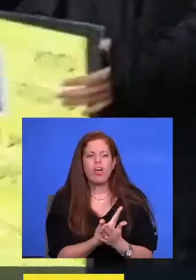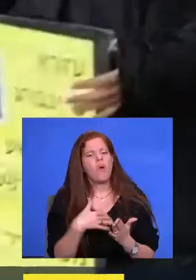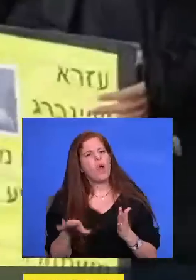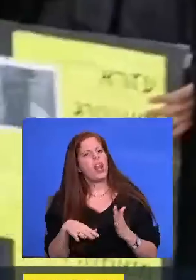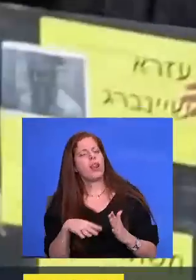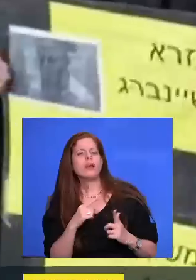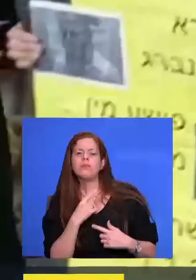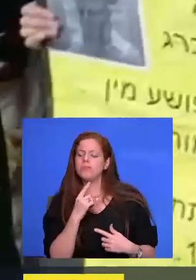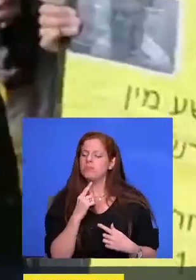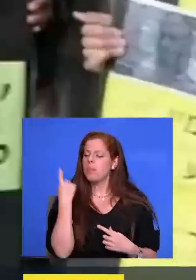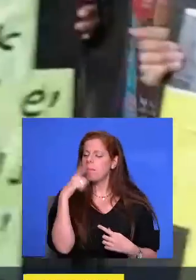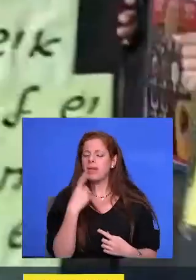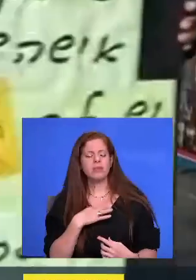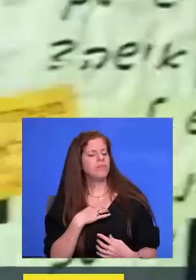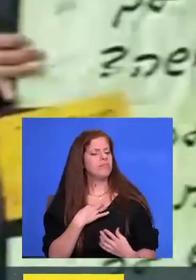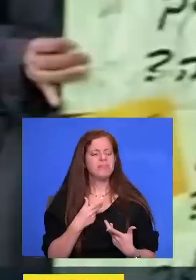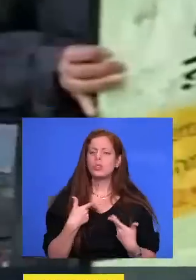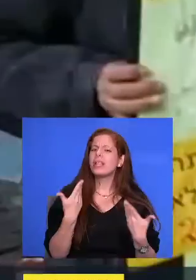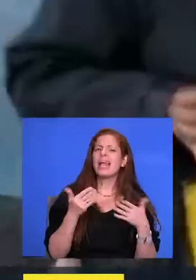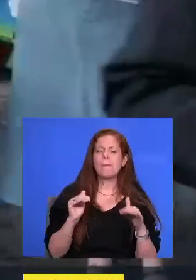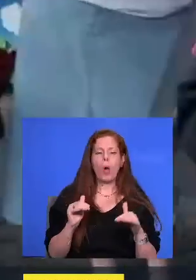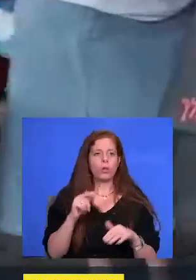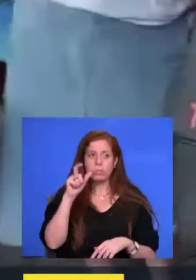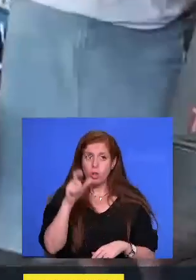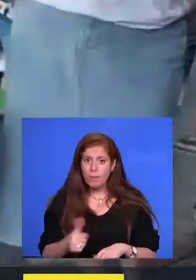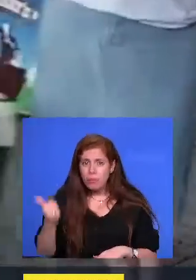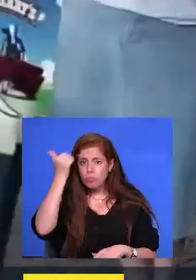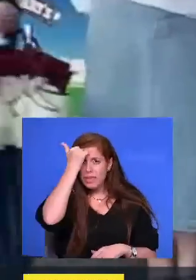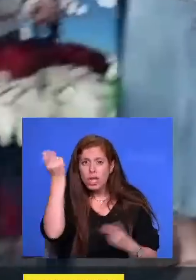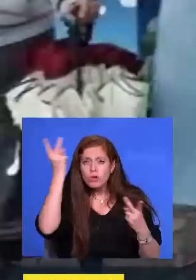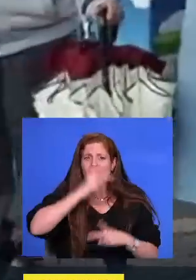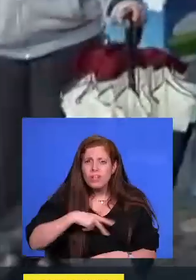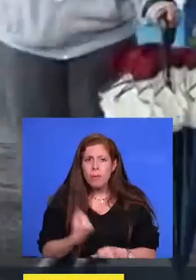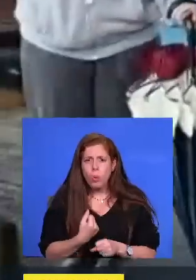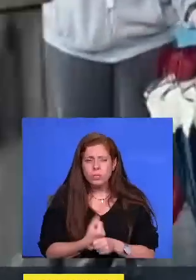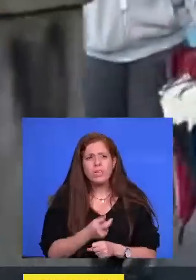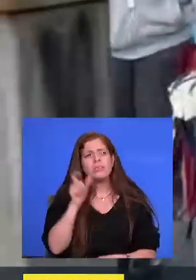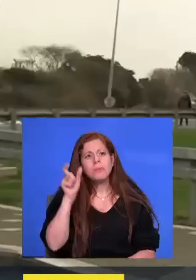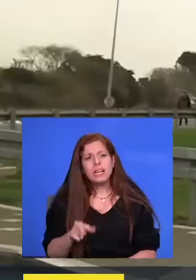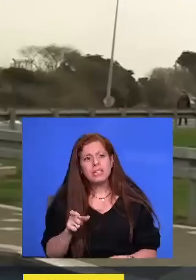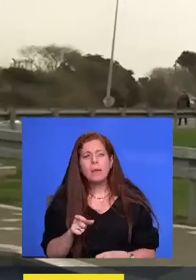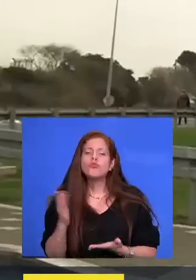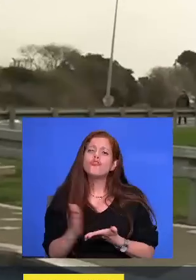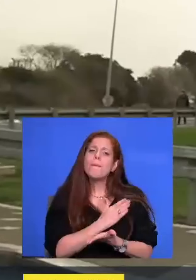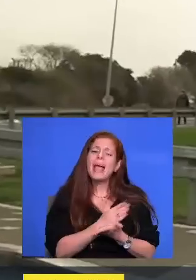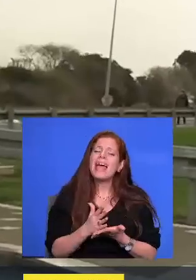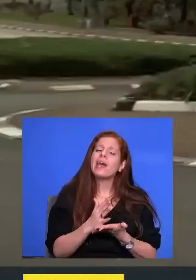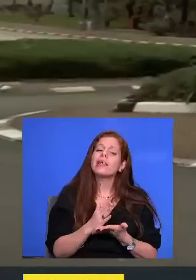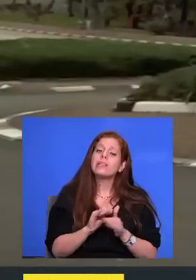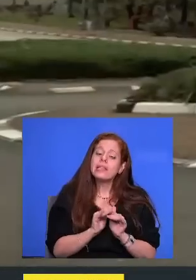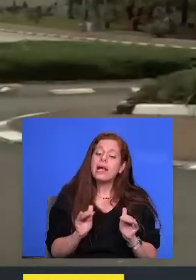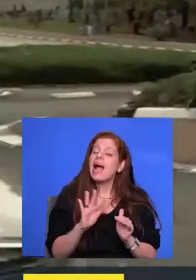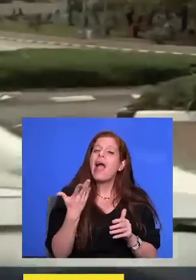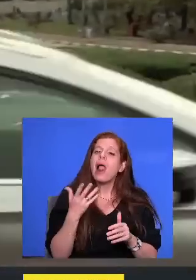זחוח, מחלק ברכות. זה לא בן אדם שהתחרט, שהבין מה הוא עשה, זה בן אדם שמכין את הקרקע לפגיעה הבאה. משפחת שיינברג